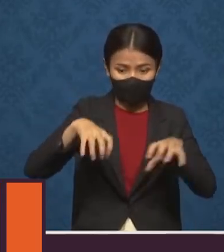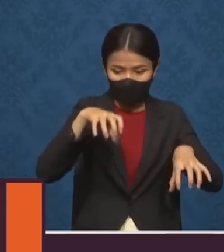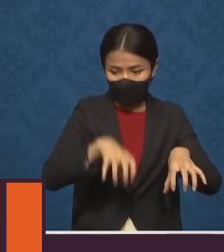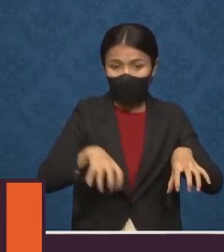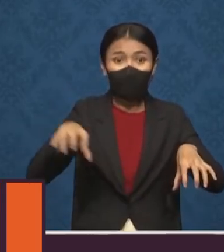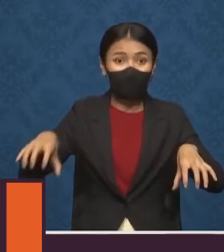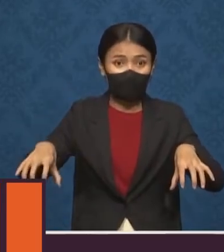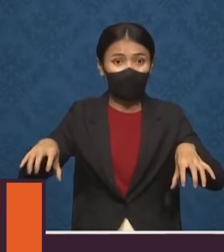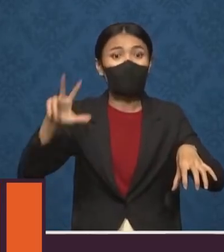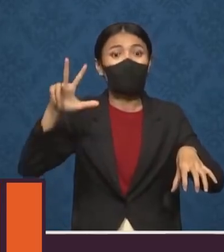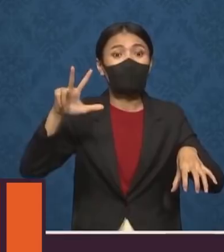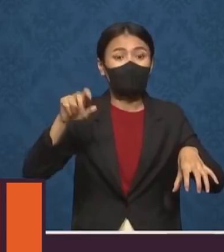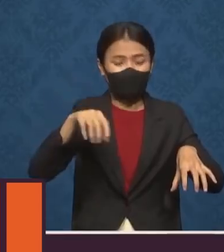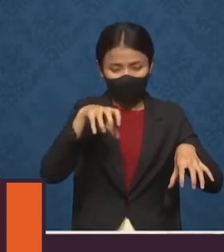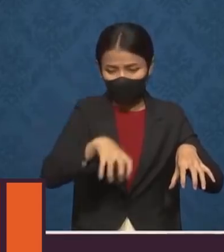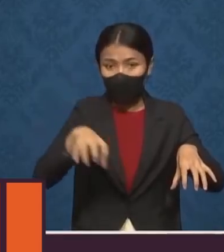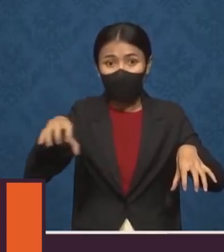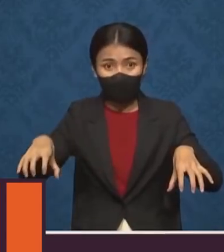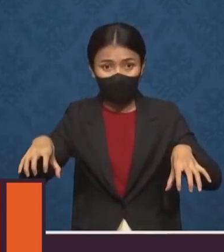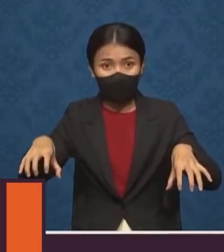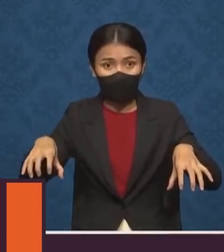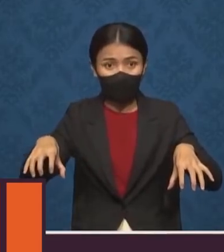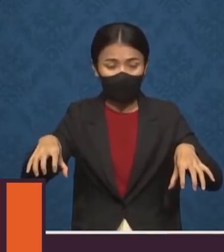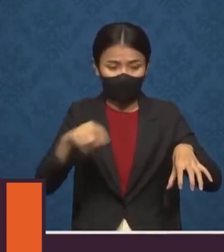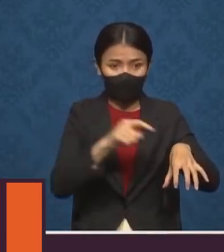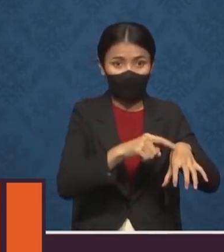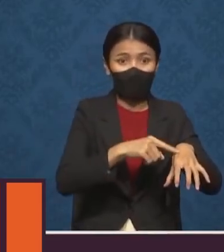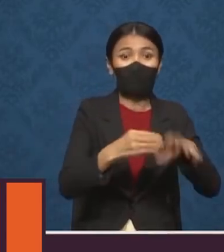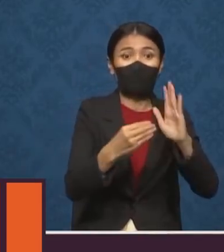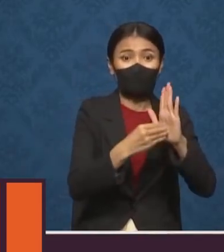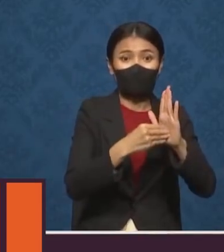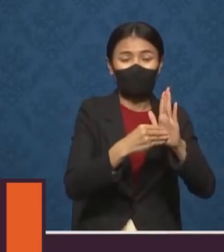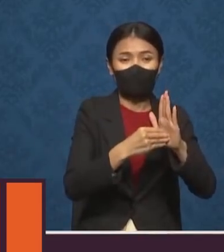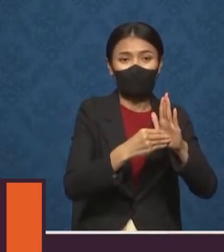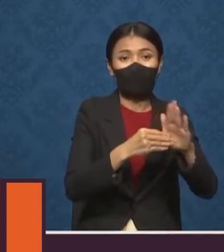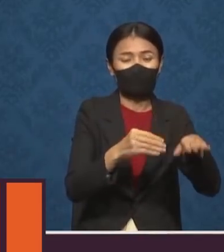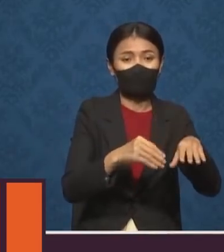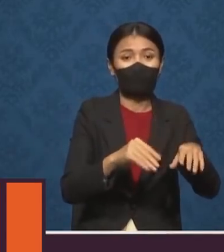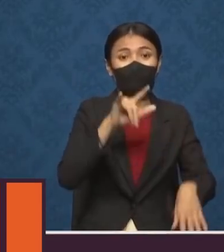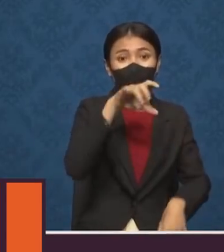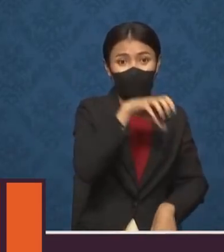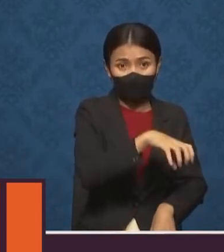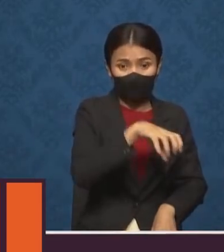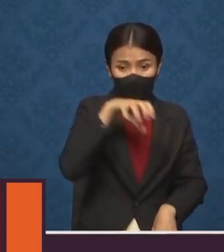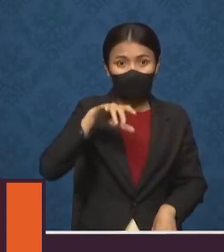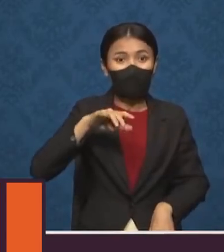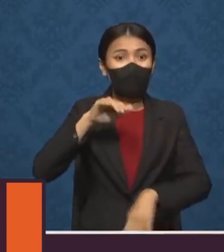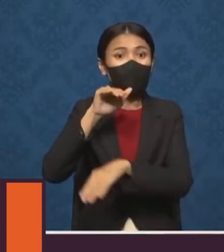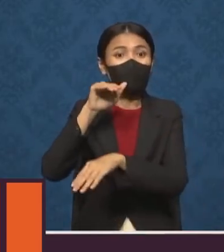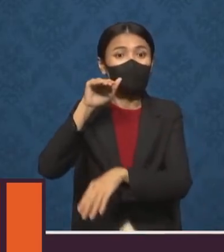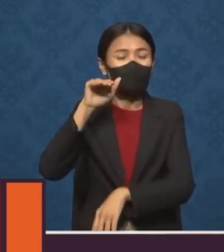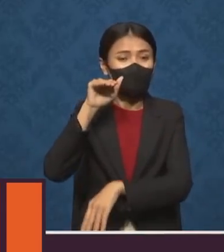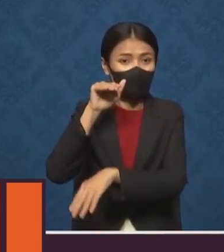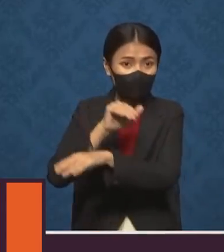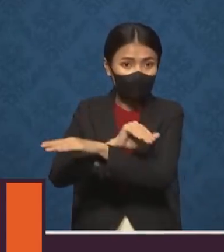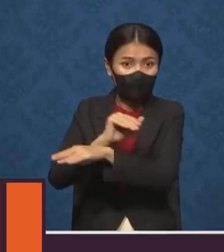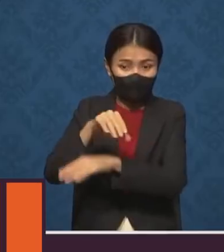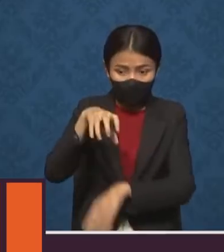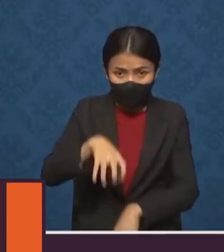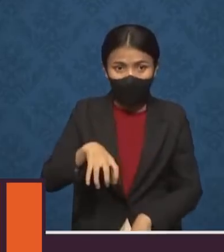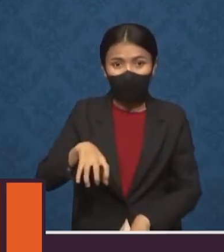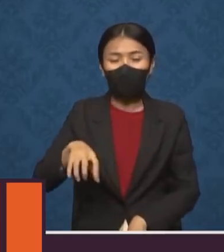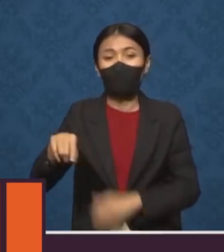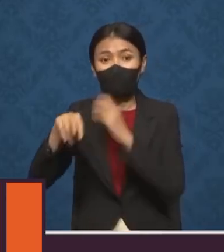ดอนเมืองสุวรรณภูมิไปจนถึงอู่ตะเภาพวกเขาถูกฟ้องกับไล่ค่ะถูกไล่หรือพนำที่ดินมาให้นายทุน